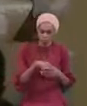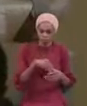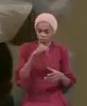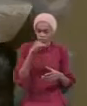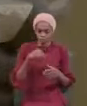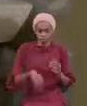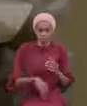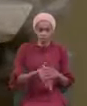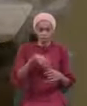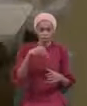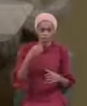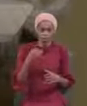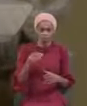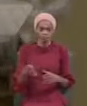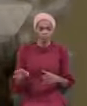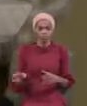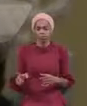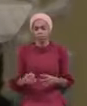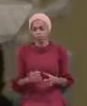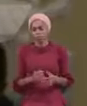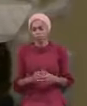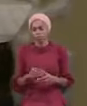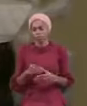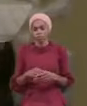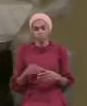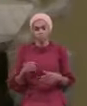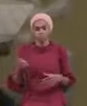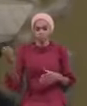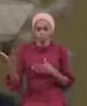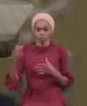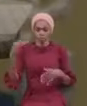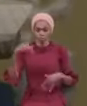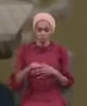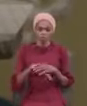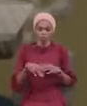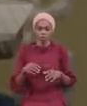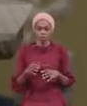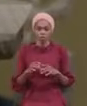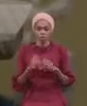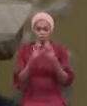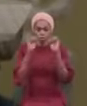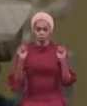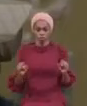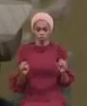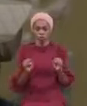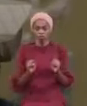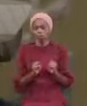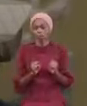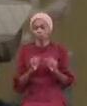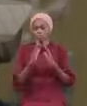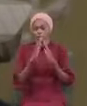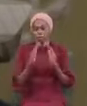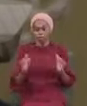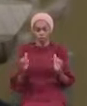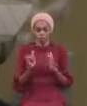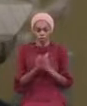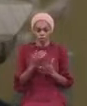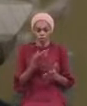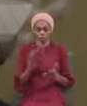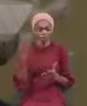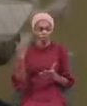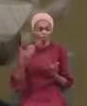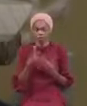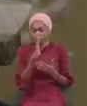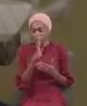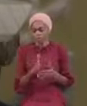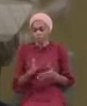apporte à la Maison du Trésor toutes les dîes afin qu'il y ait de la nourriture dans ma maison mettez-moi de